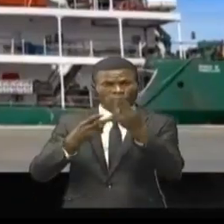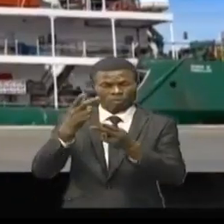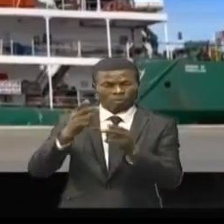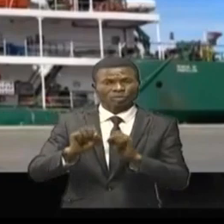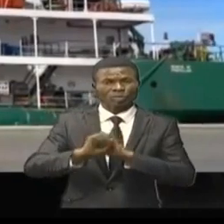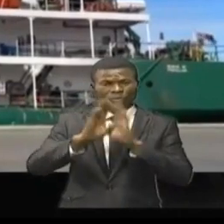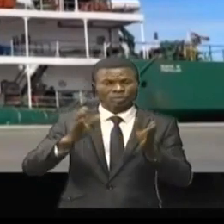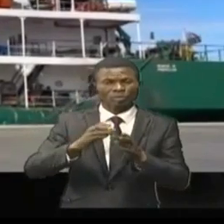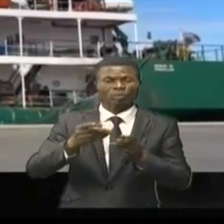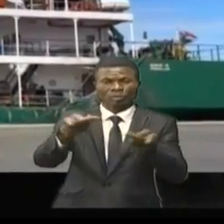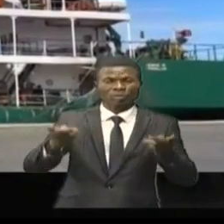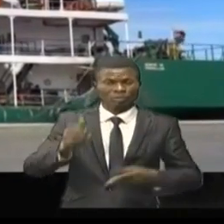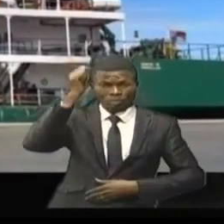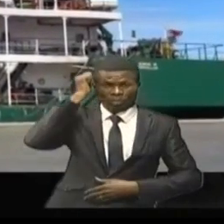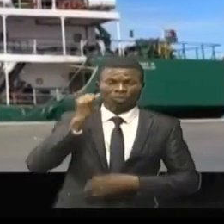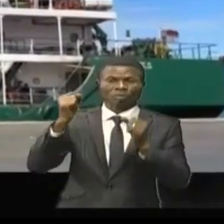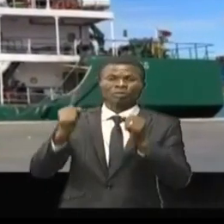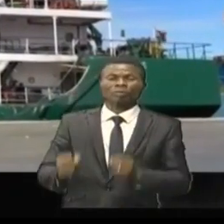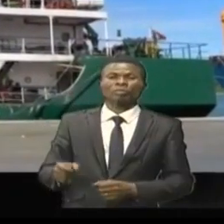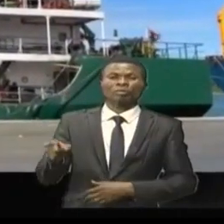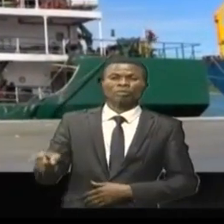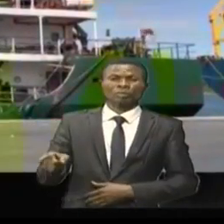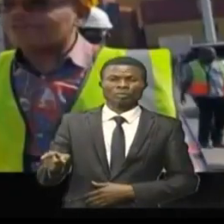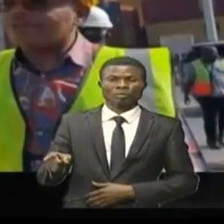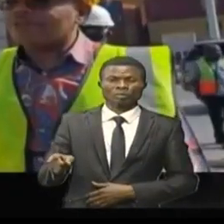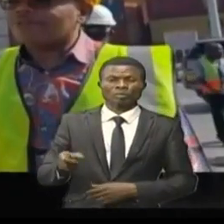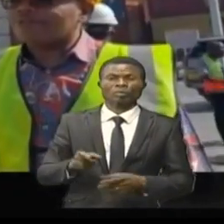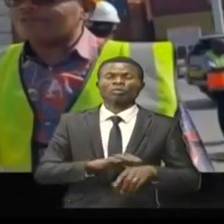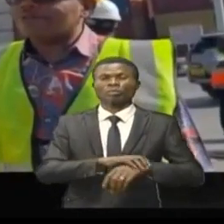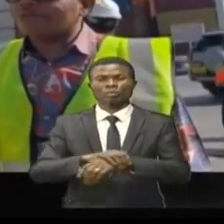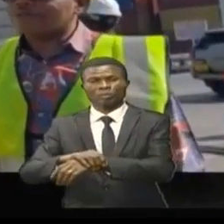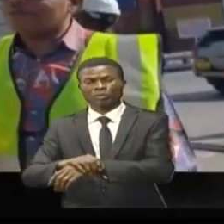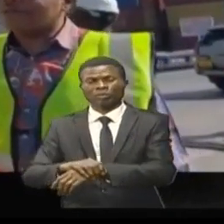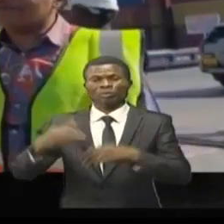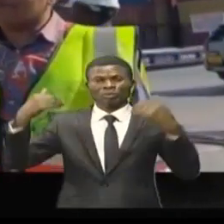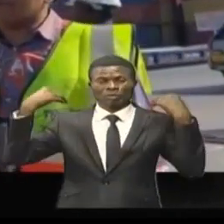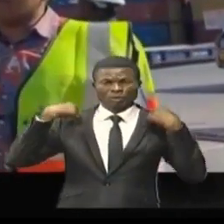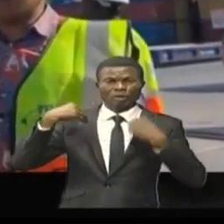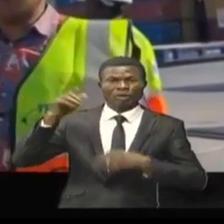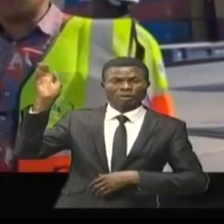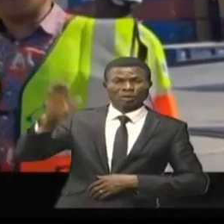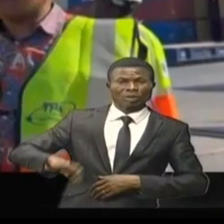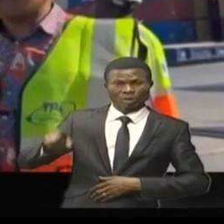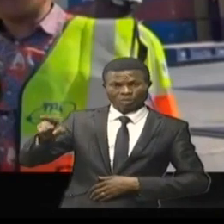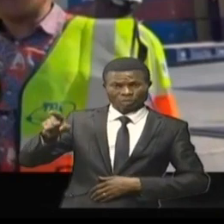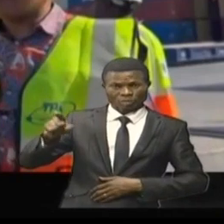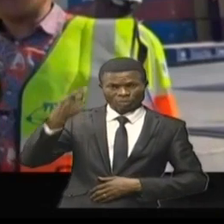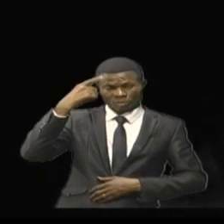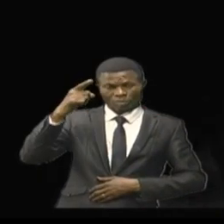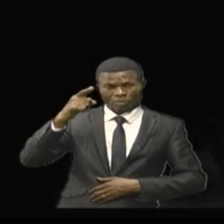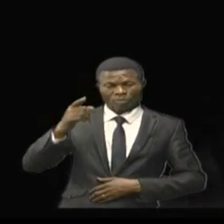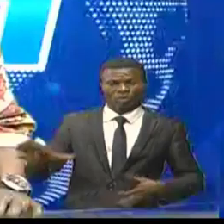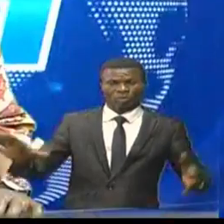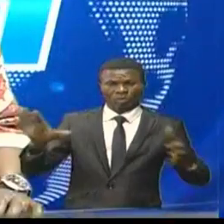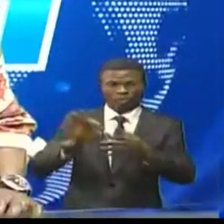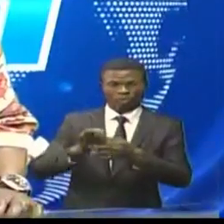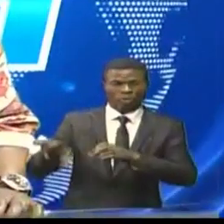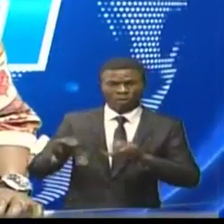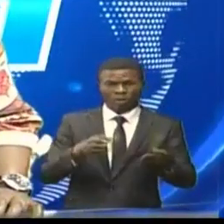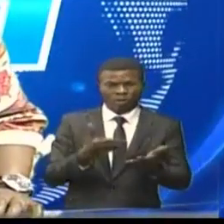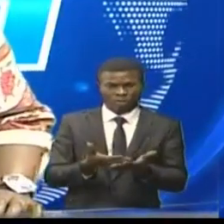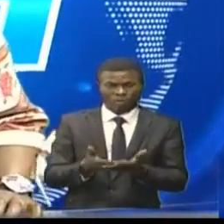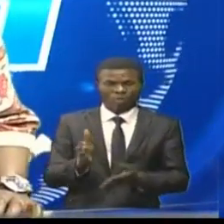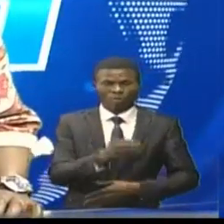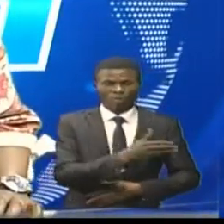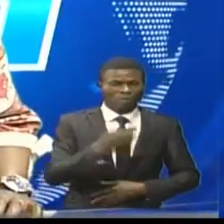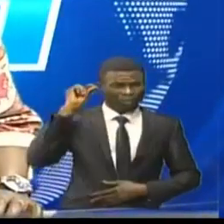au port international de Dar es Salaam sous les guides de l'autorité tanzanienne du port dans l'objectif de jumeler. Et